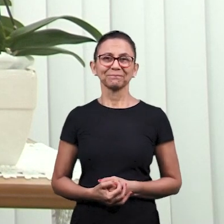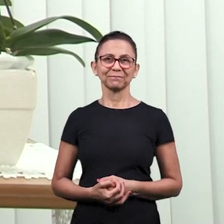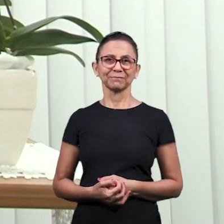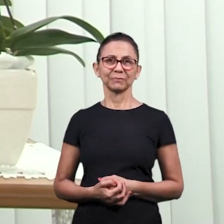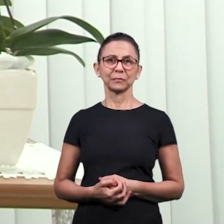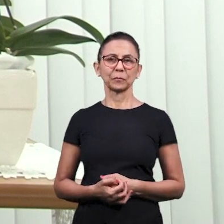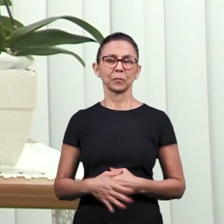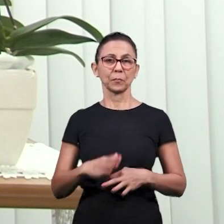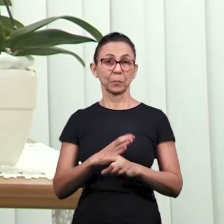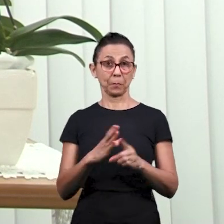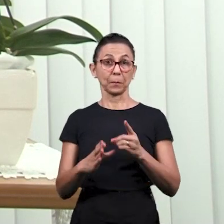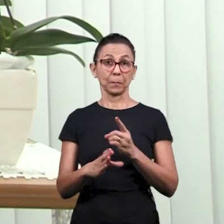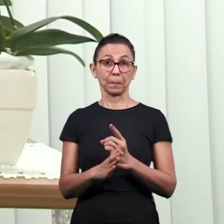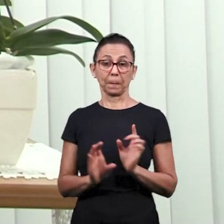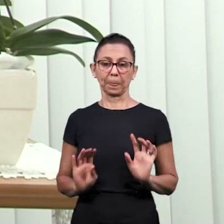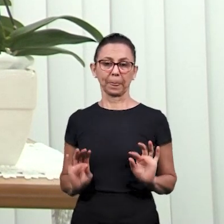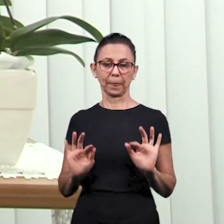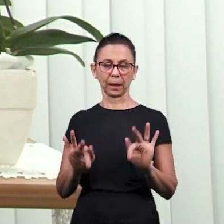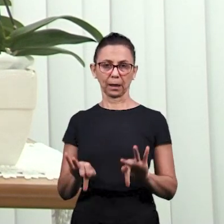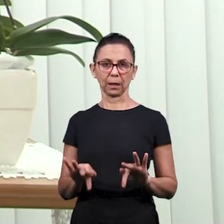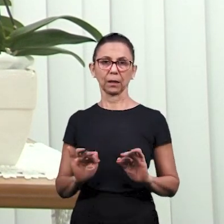вовеки. Аминь.